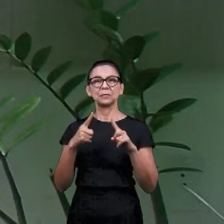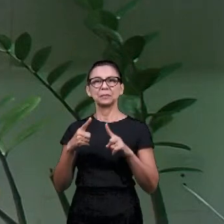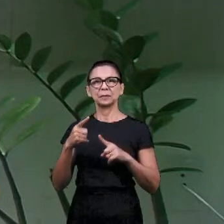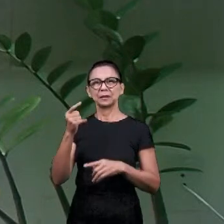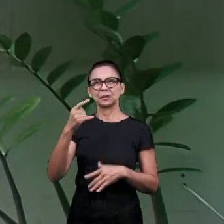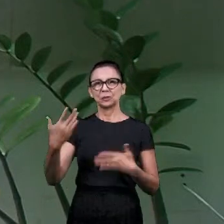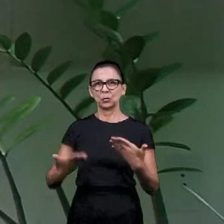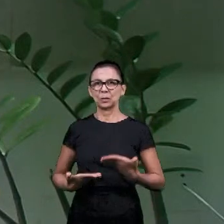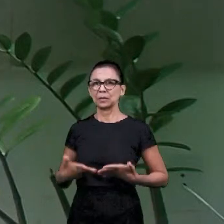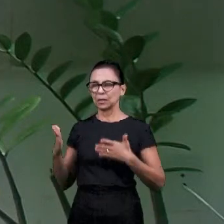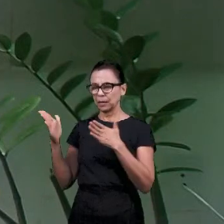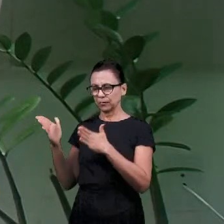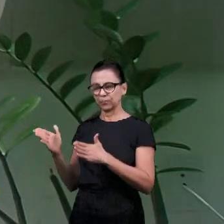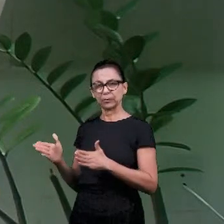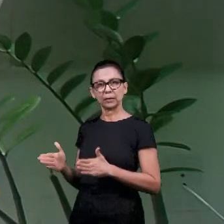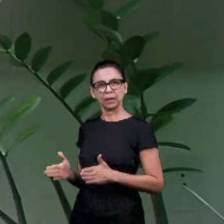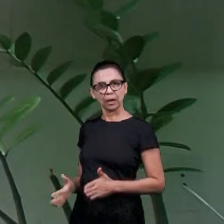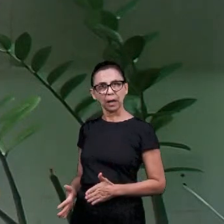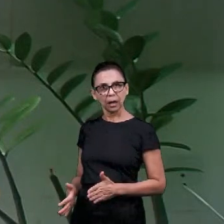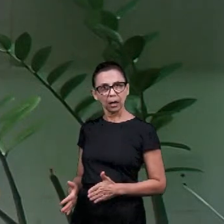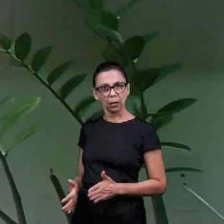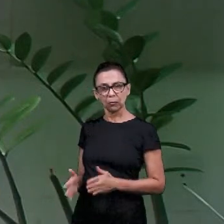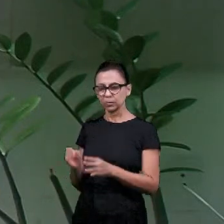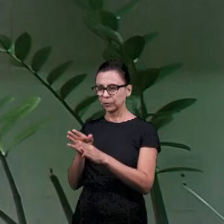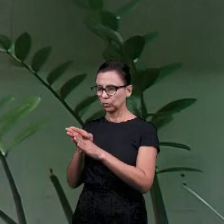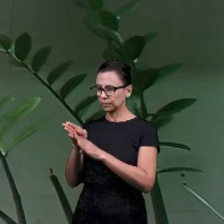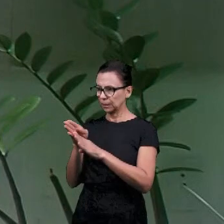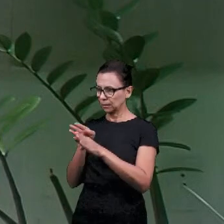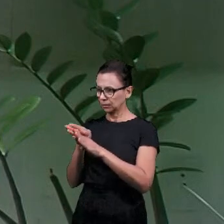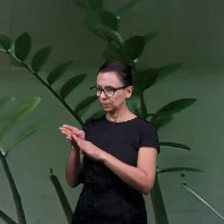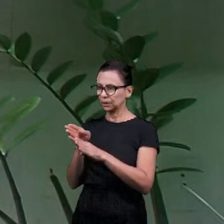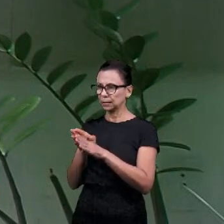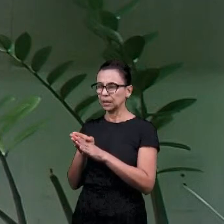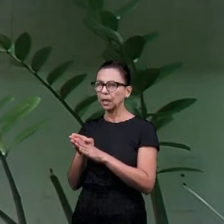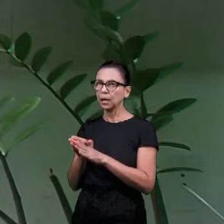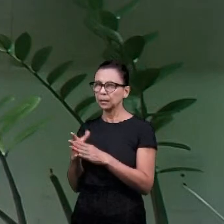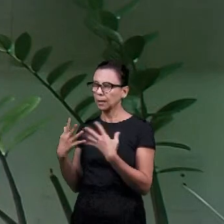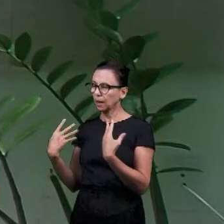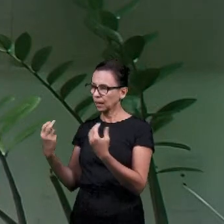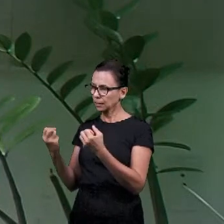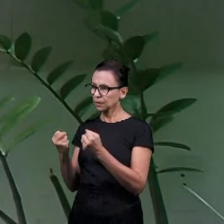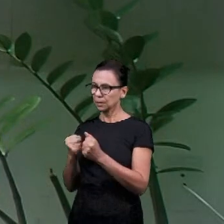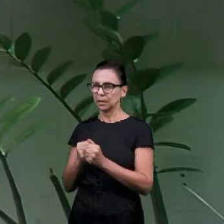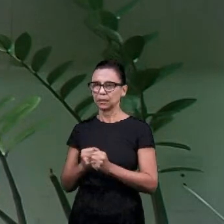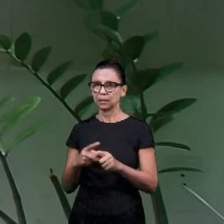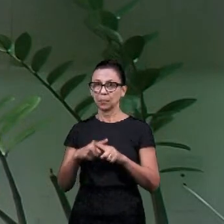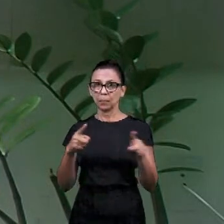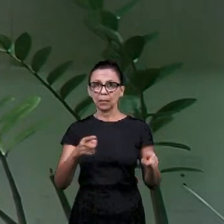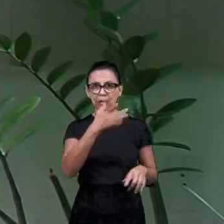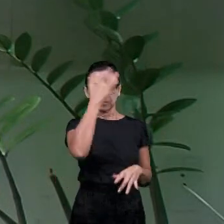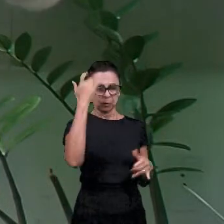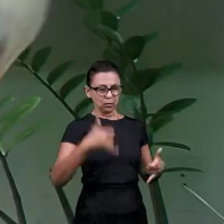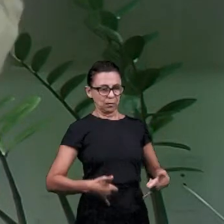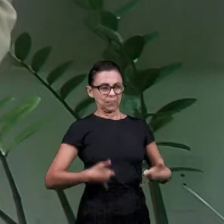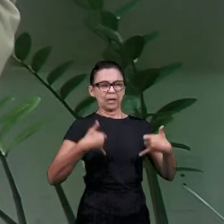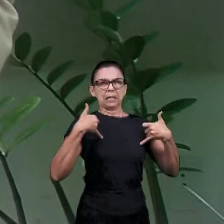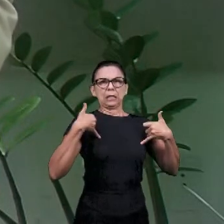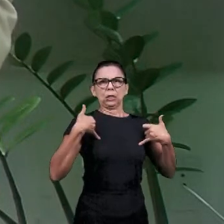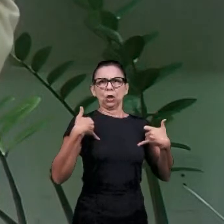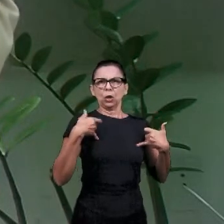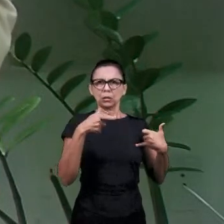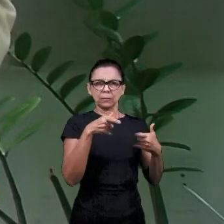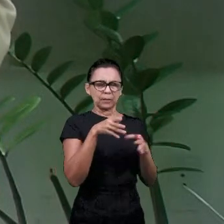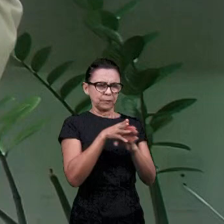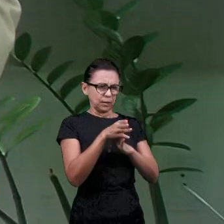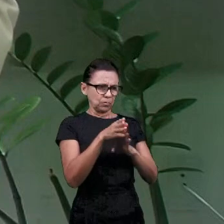Non, celui qui est humble, il dit rien, mais le vaniteux, il va se défendre. Il veut montrer que non, c'est pas comme ça doit être à